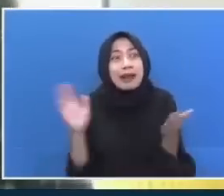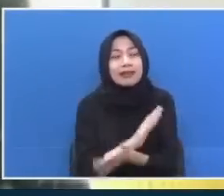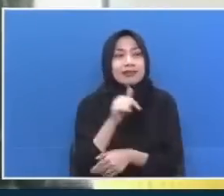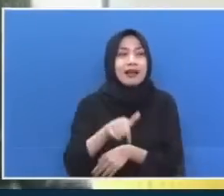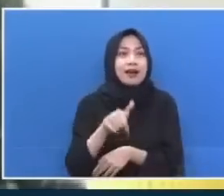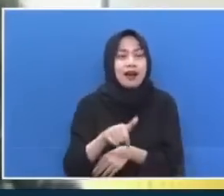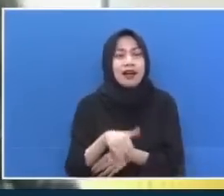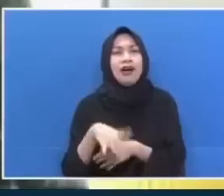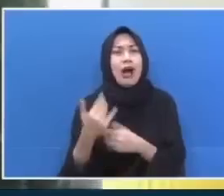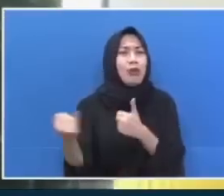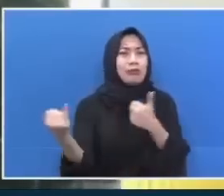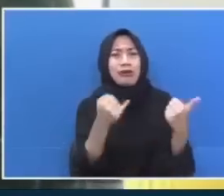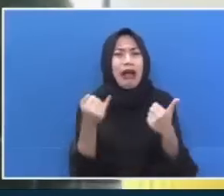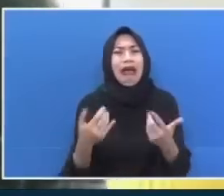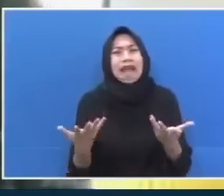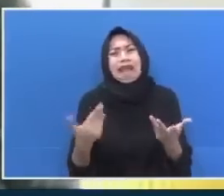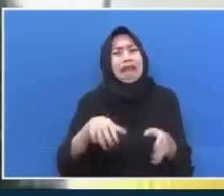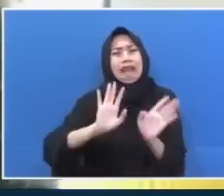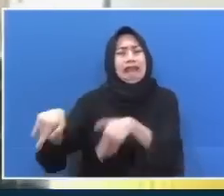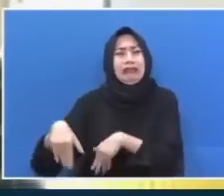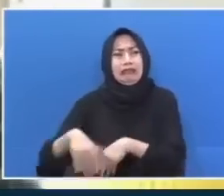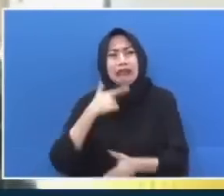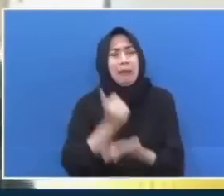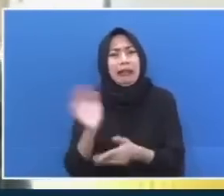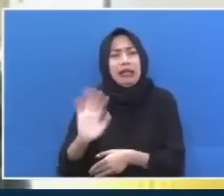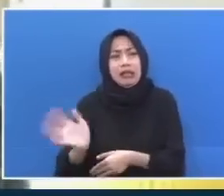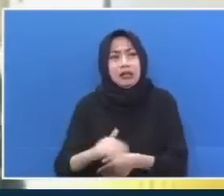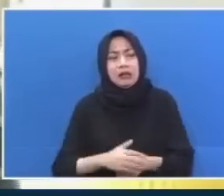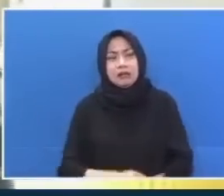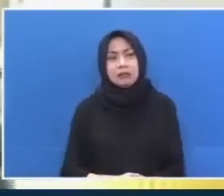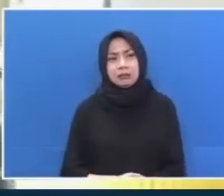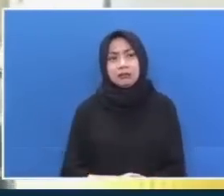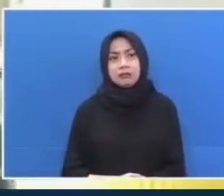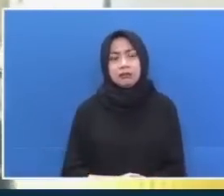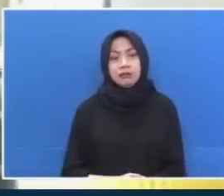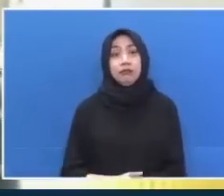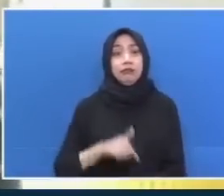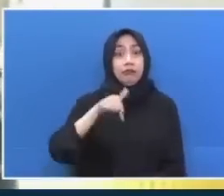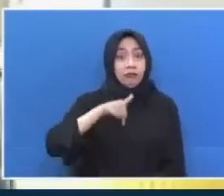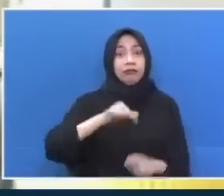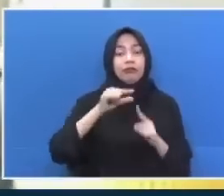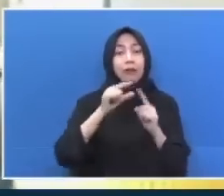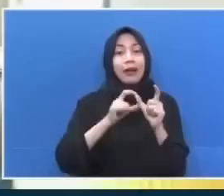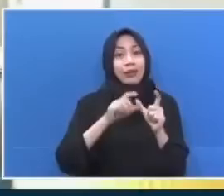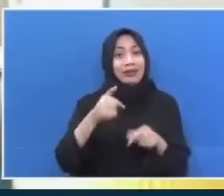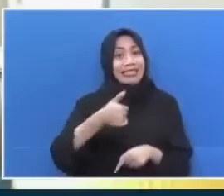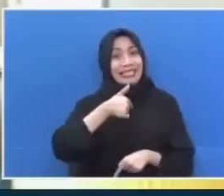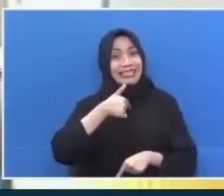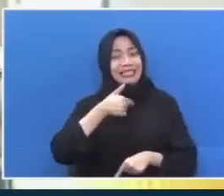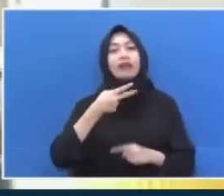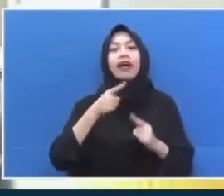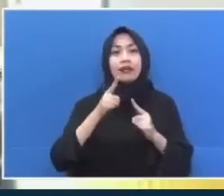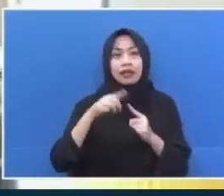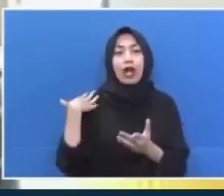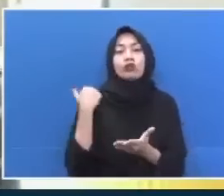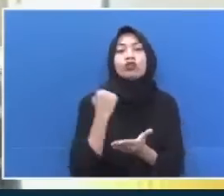tidak bermanfaat. Ya, dan kita di sini PSSI, saya sendiri menjamin